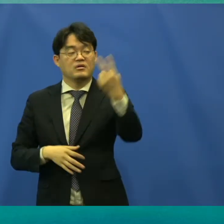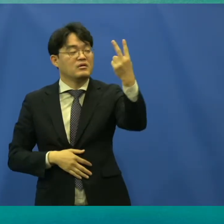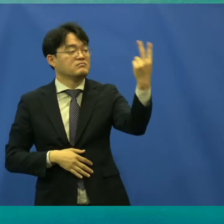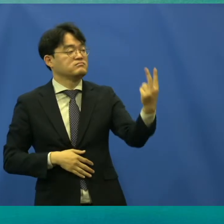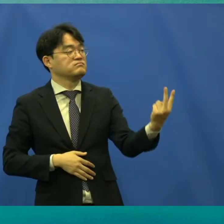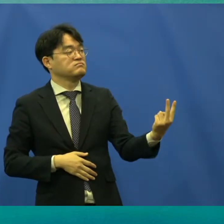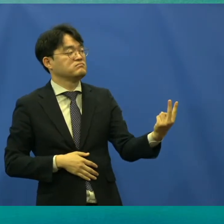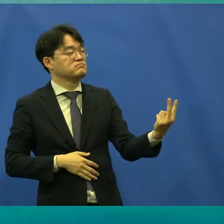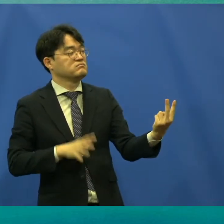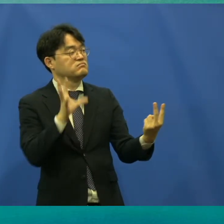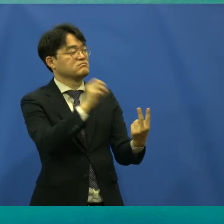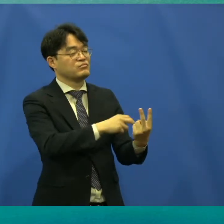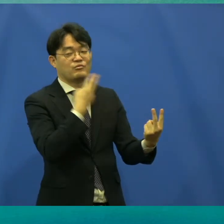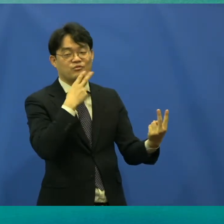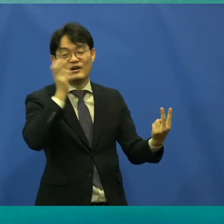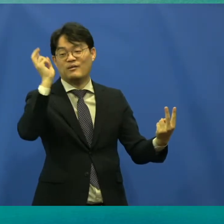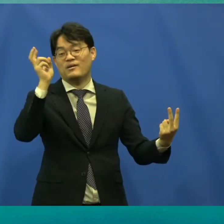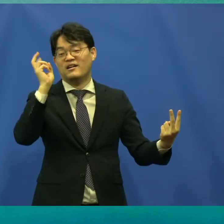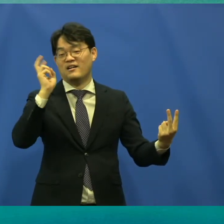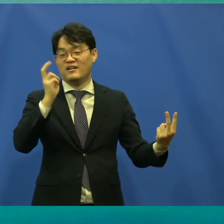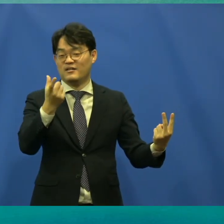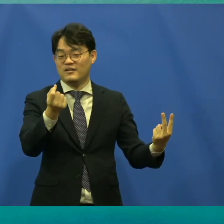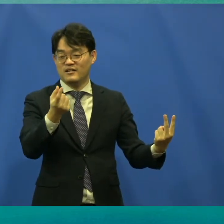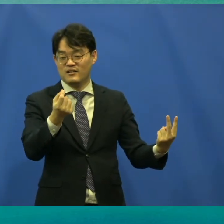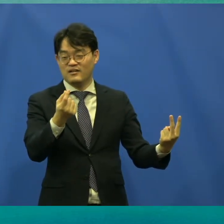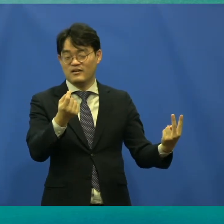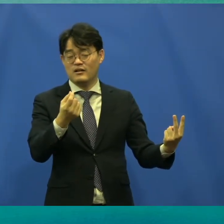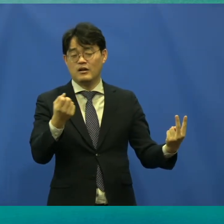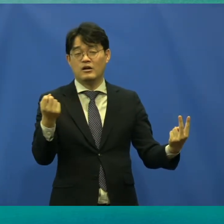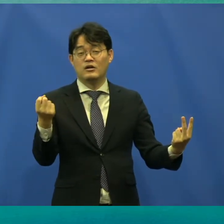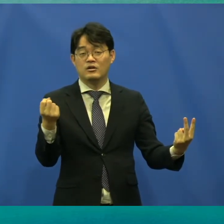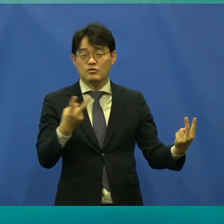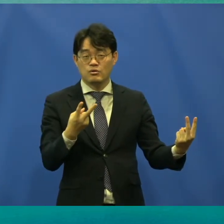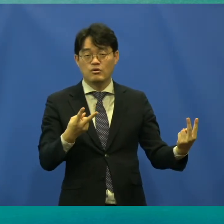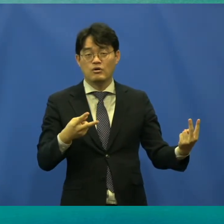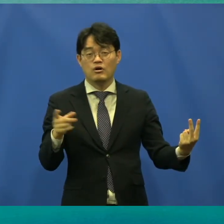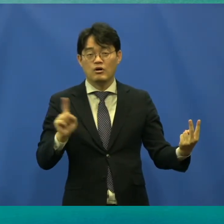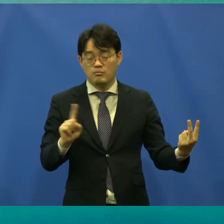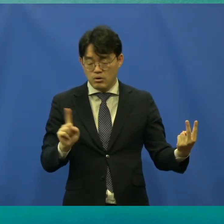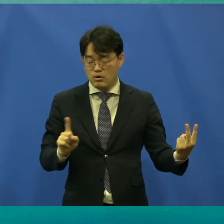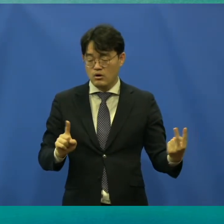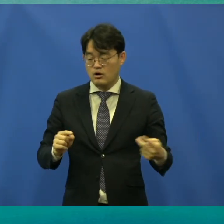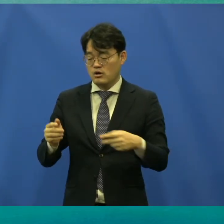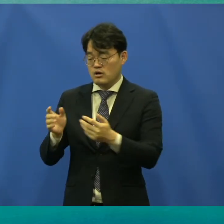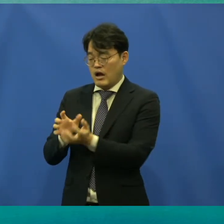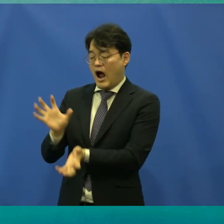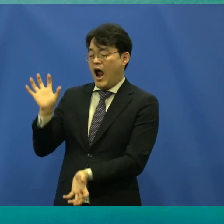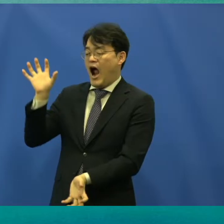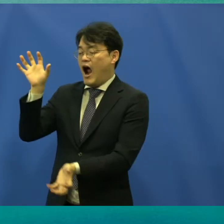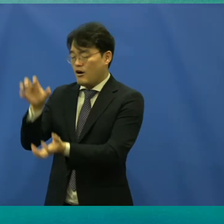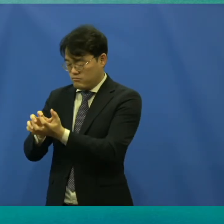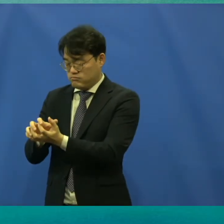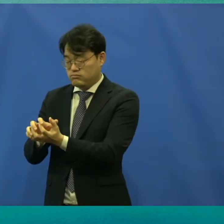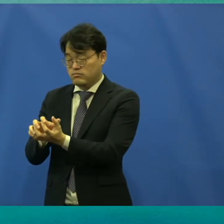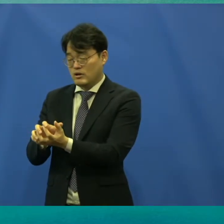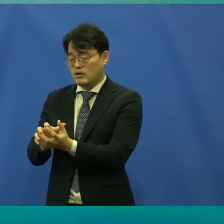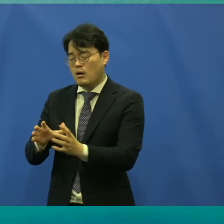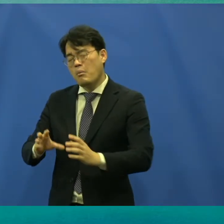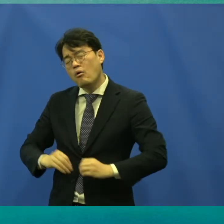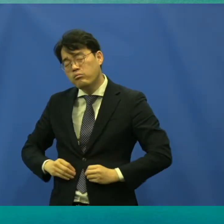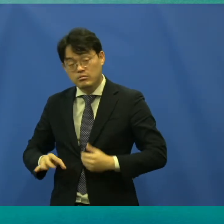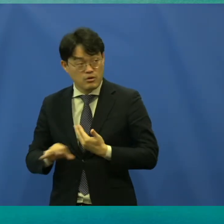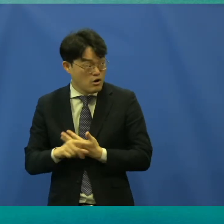또 너무 비어 있어도 큰일 납니다. 너무 식욕이 왕성해서 요나를 잡아 먹어버리면 안 됩니다.